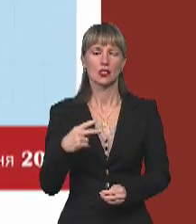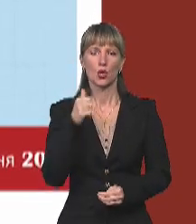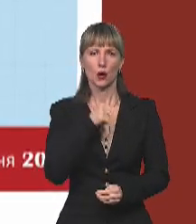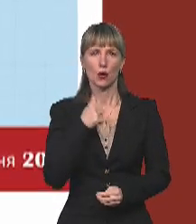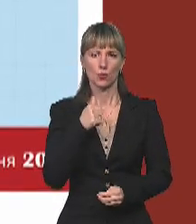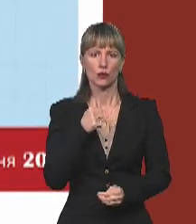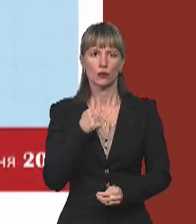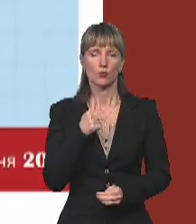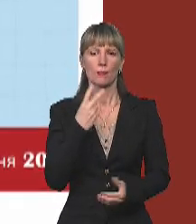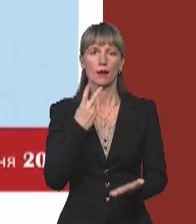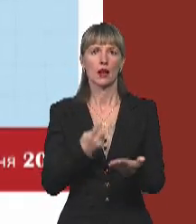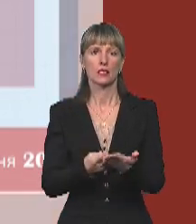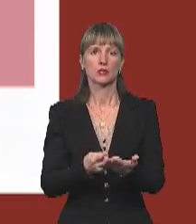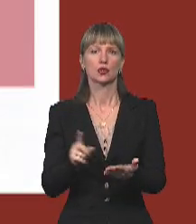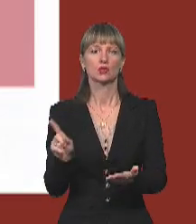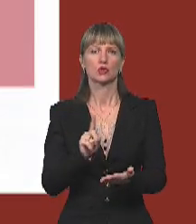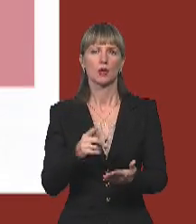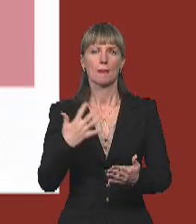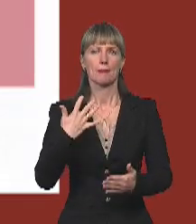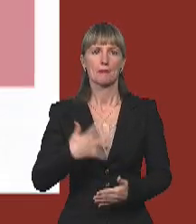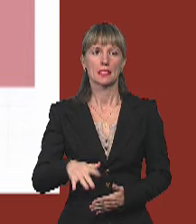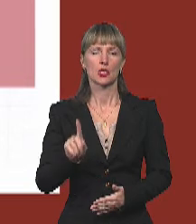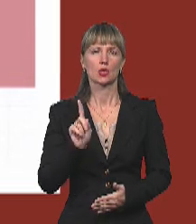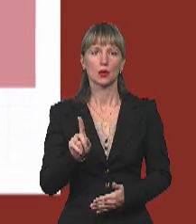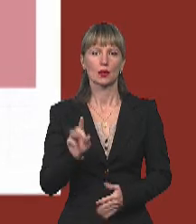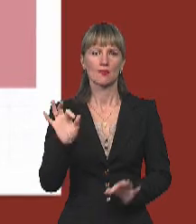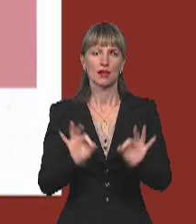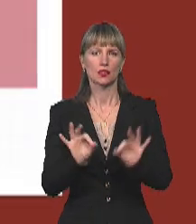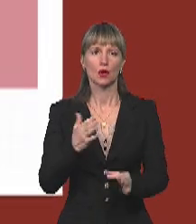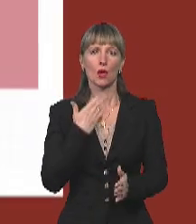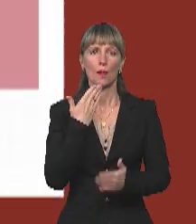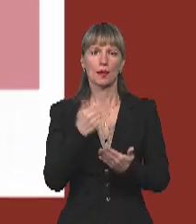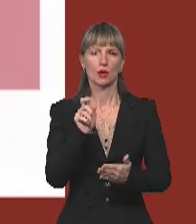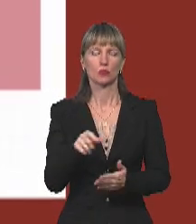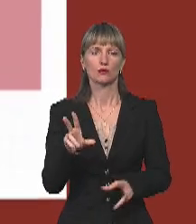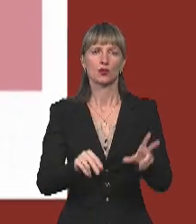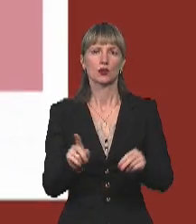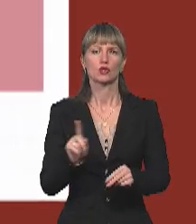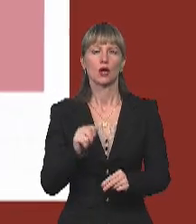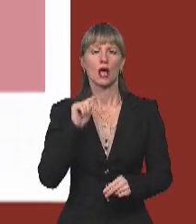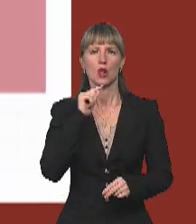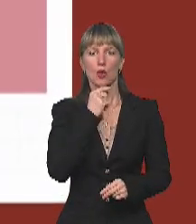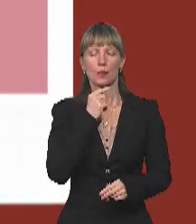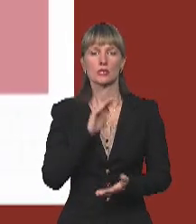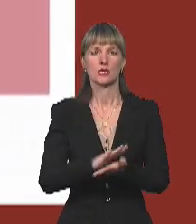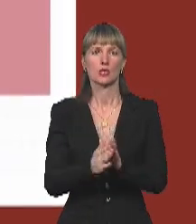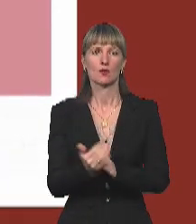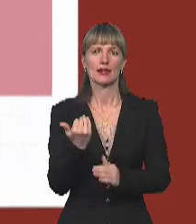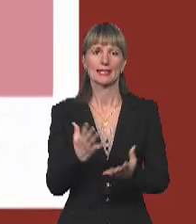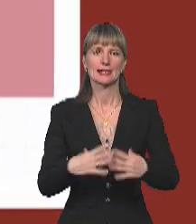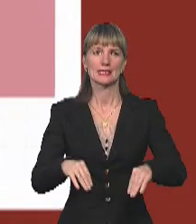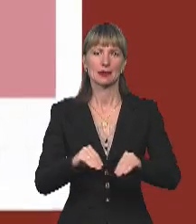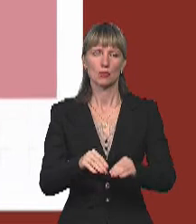року, продемонстрували, що 51% опитаних вважають, що економічне становище їхньої